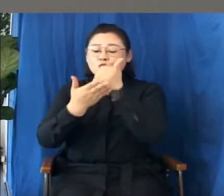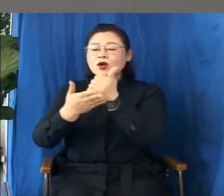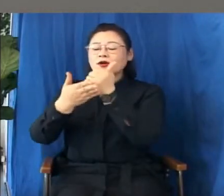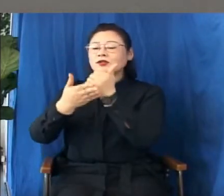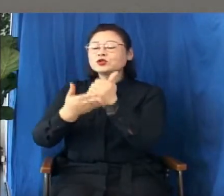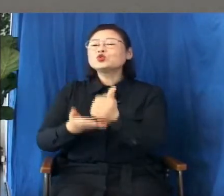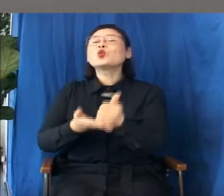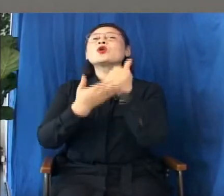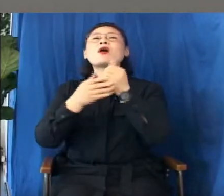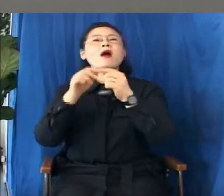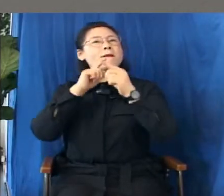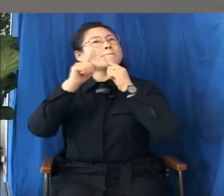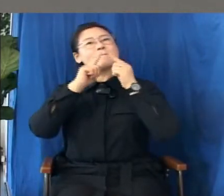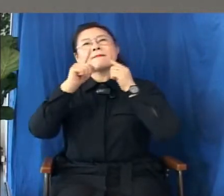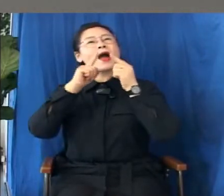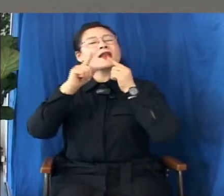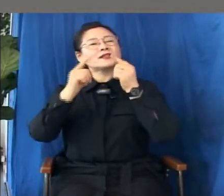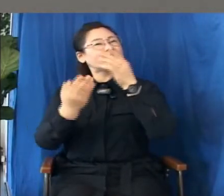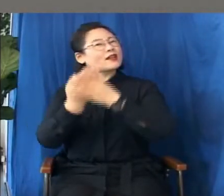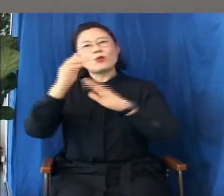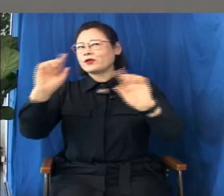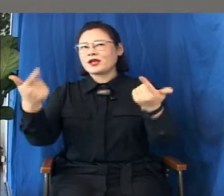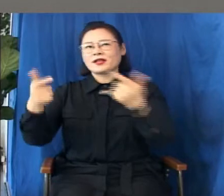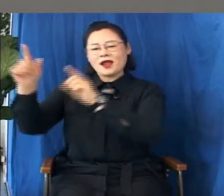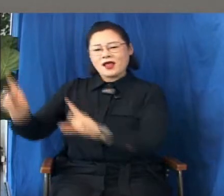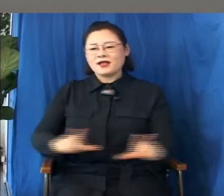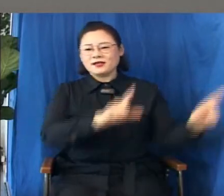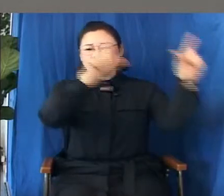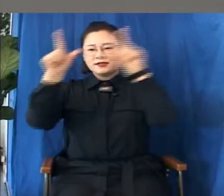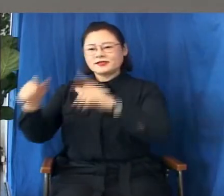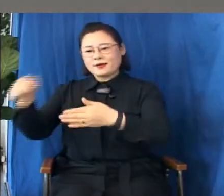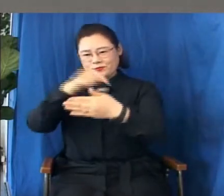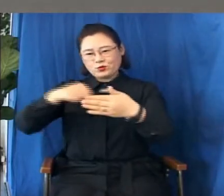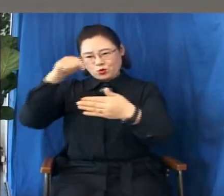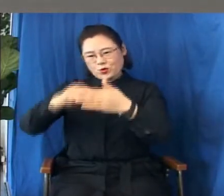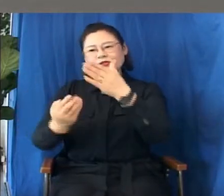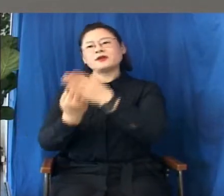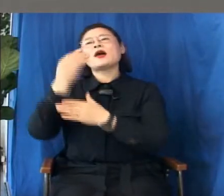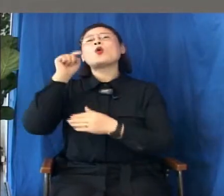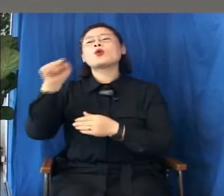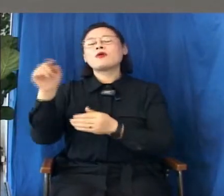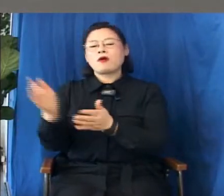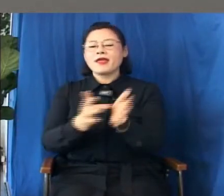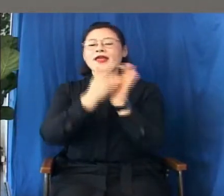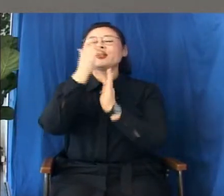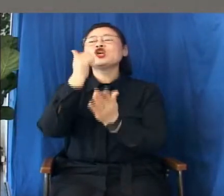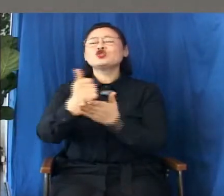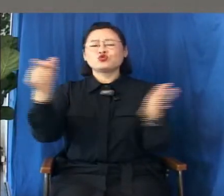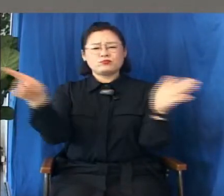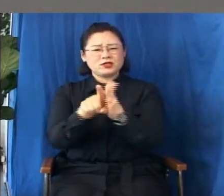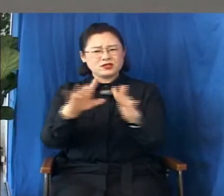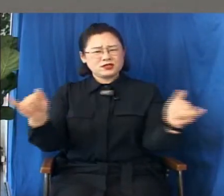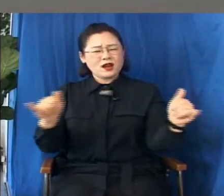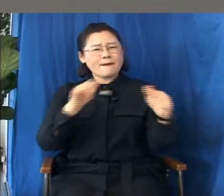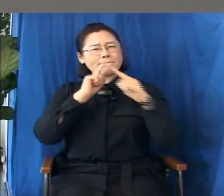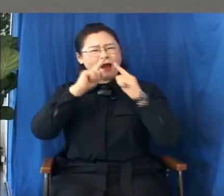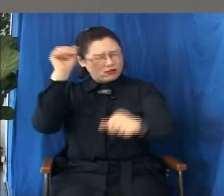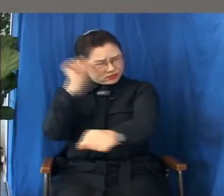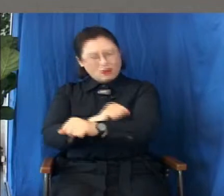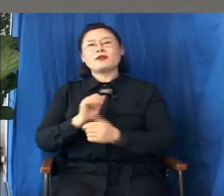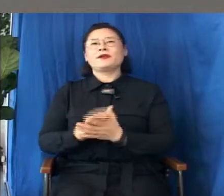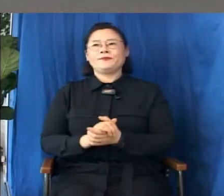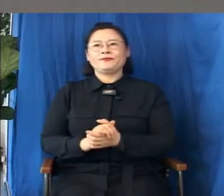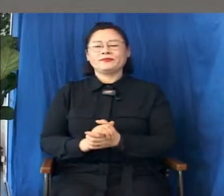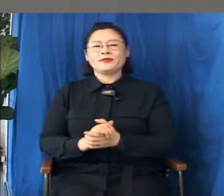나오는 거예요. 삶에서 나오는데 이 예수님 믿는 사람들은 말을 너무 잘해. 말을.